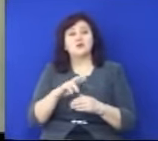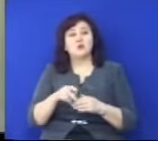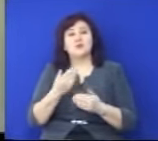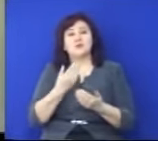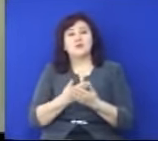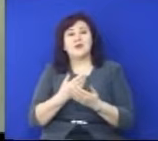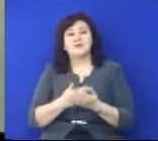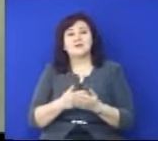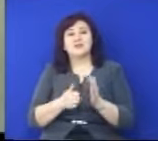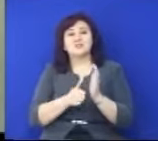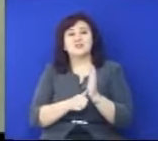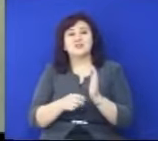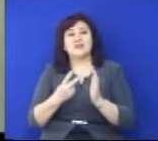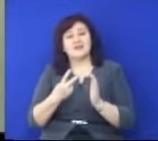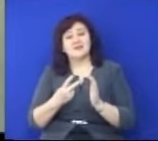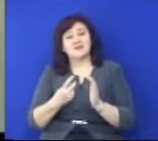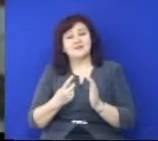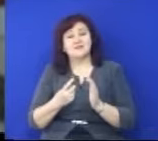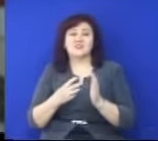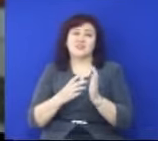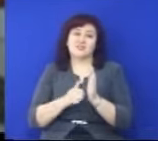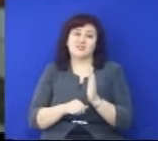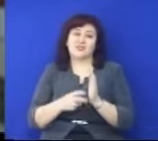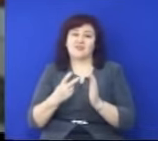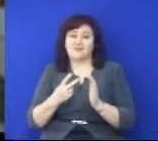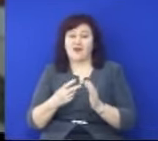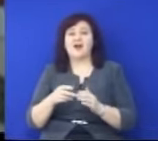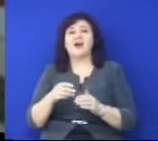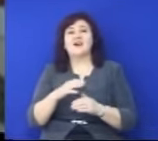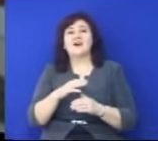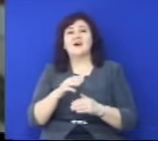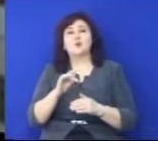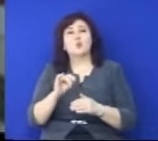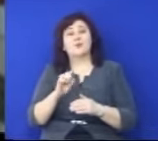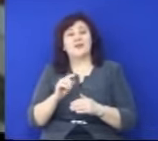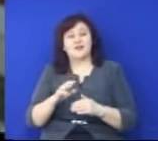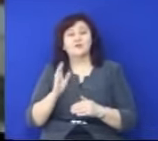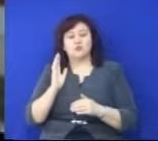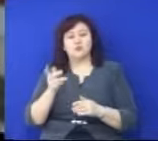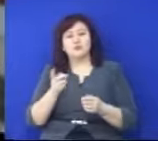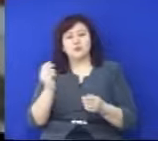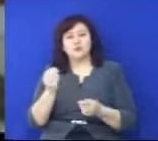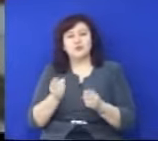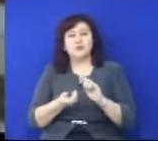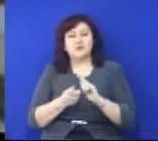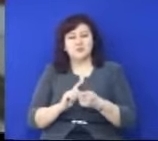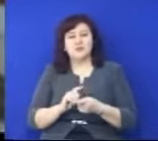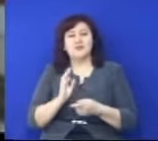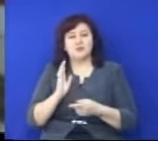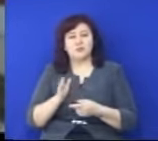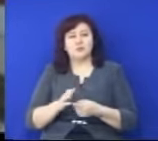маңайында. Оған мұнайдың бағасы да оң әсер етіп отыр. Сондықтан жақын арада қандай да бір үлкен өзгерістер болады деп айта алмаймыз, дейді